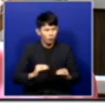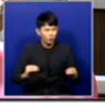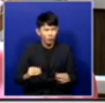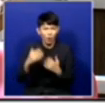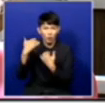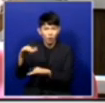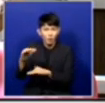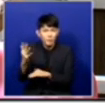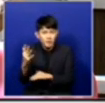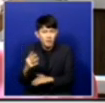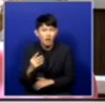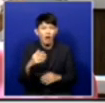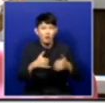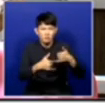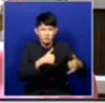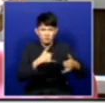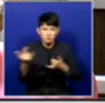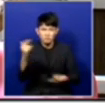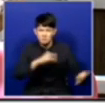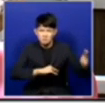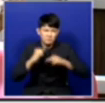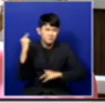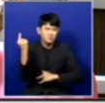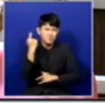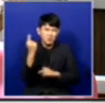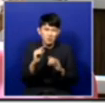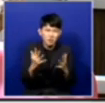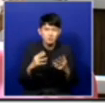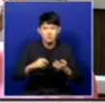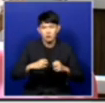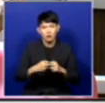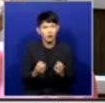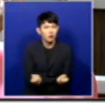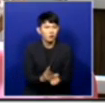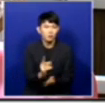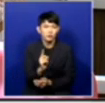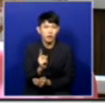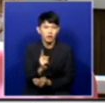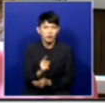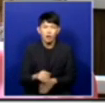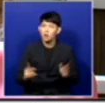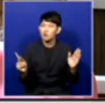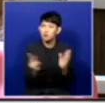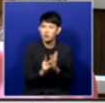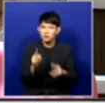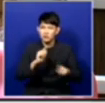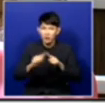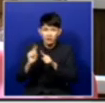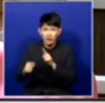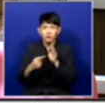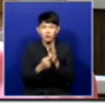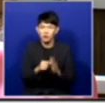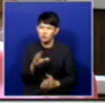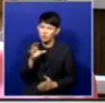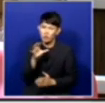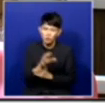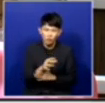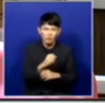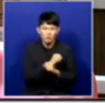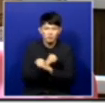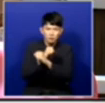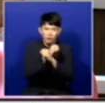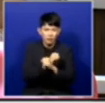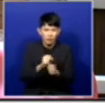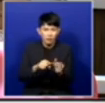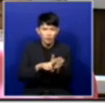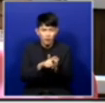การท่องเที่ยวแล้วยังได้รับผลกระทบที่เกิดจากมาตรการต่างๆในการควบคุมการแพร่ระบาดของไวรัส